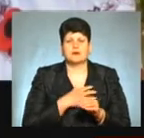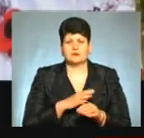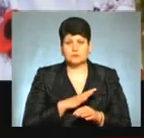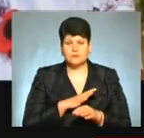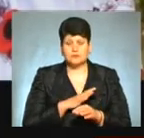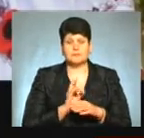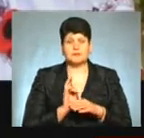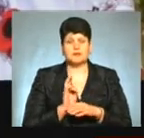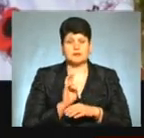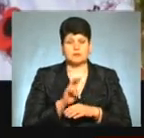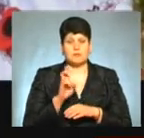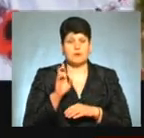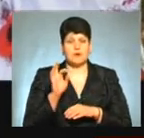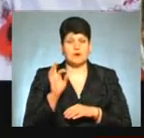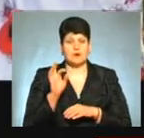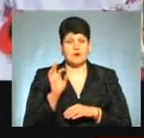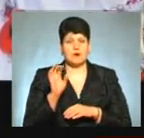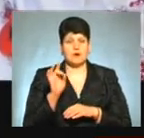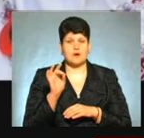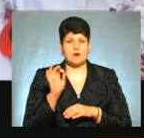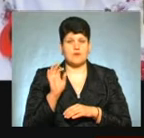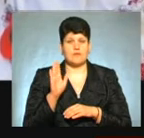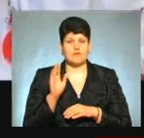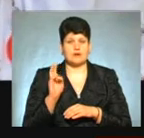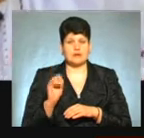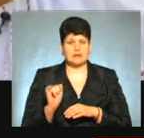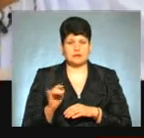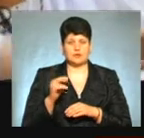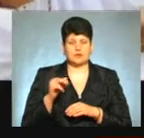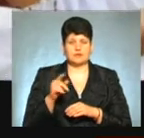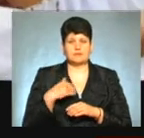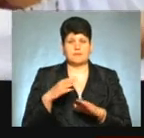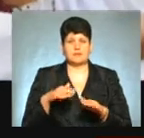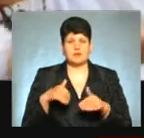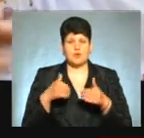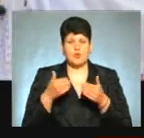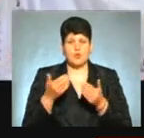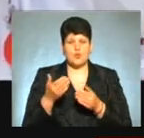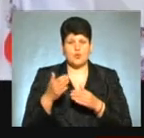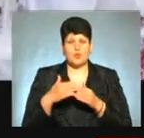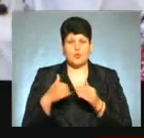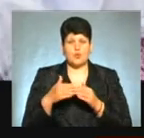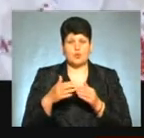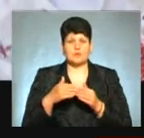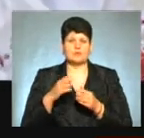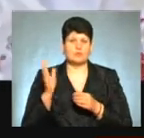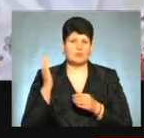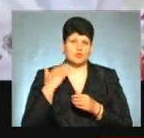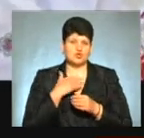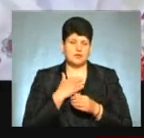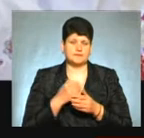Він підійшов, Бровкін, як вони так ходили, і дав мені рукою сюди